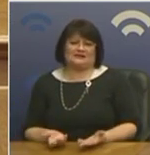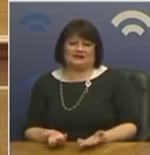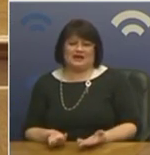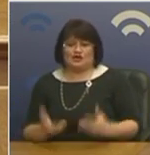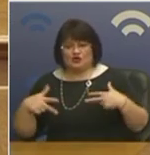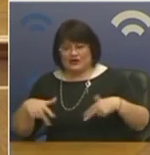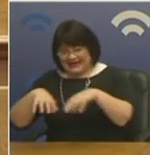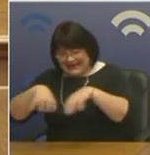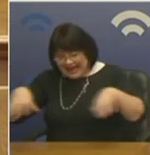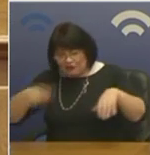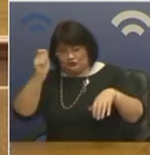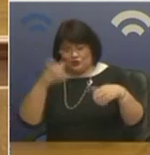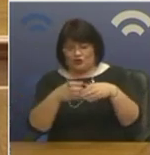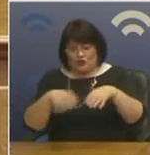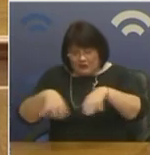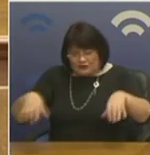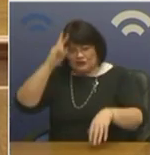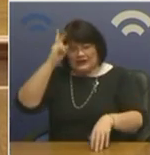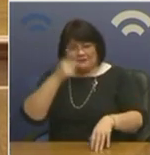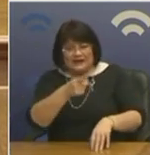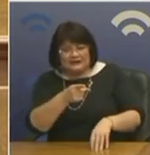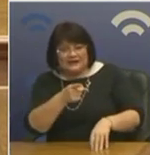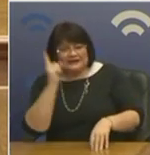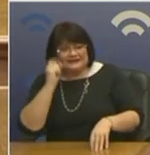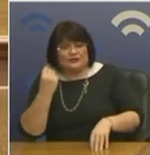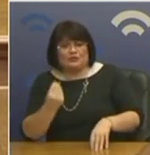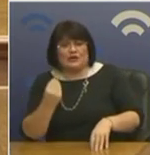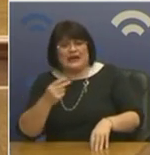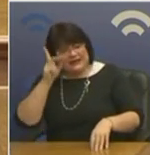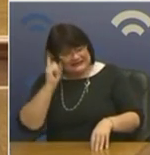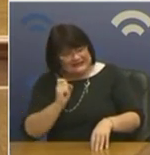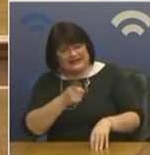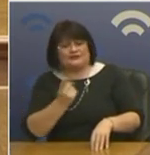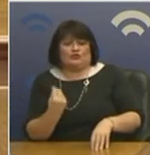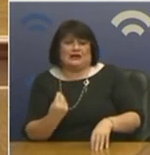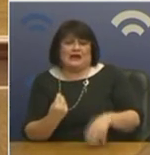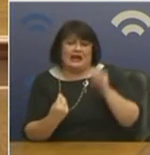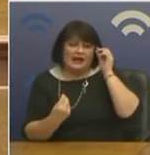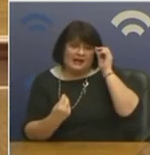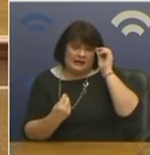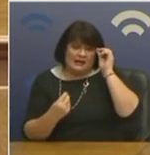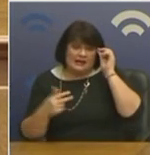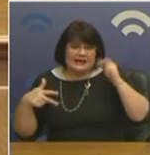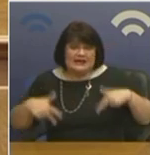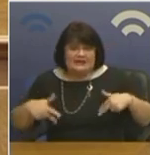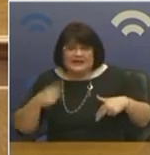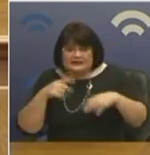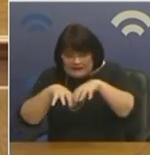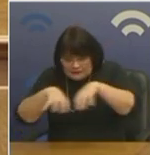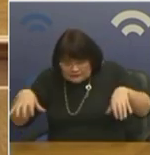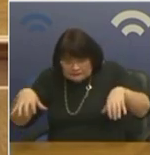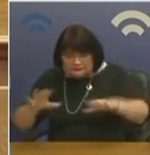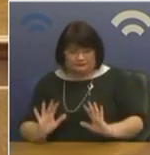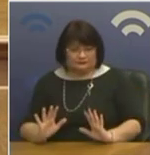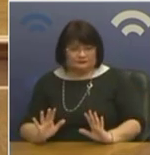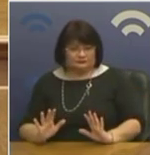κράτος. Δεν μπορεί στη Γερμανία, την ξέρουμε καλά και οι δυο, κύριε Πρόεδρε, να φεύγει η κυβέρνηση να λειτουργεί το κράτος. Στην Ελλάδα